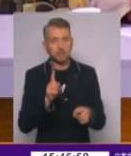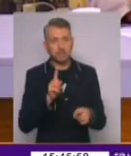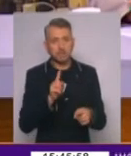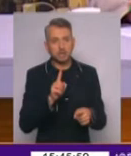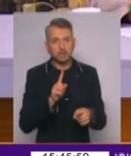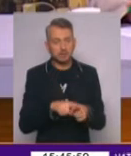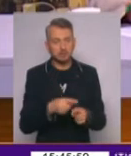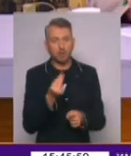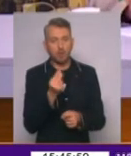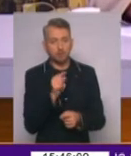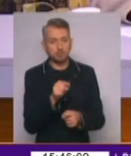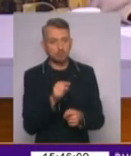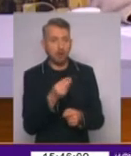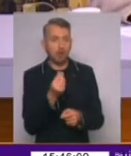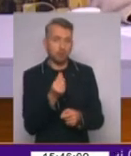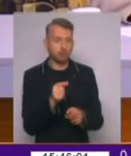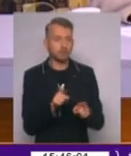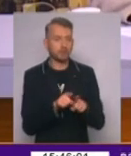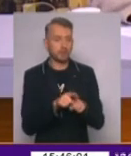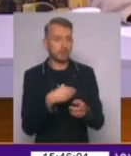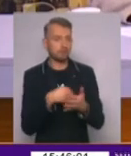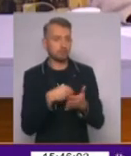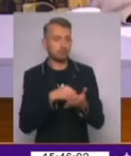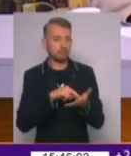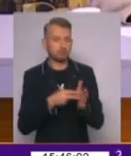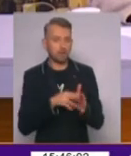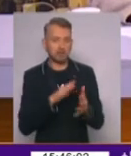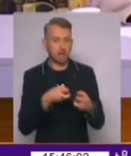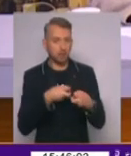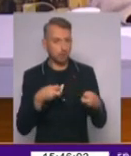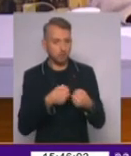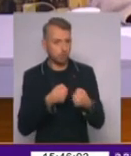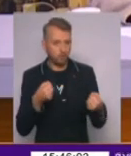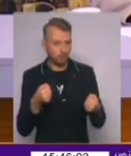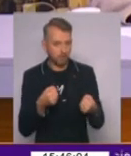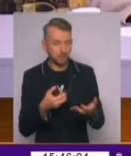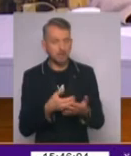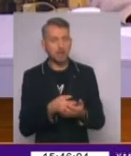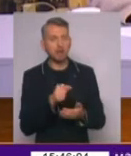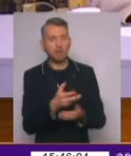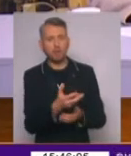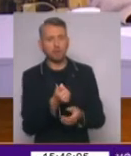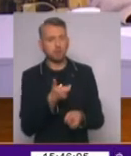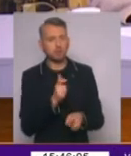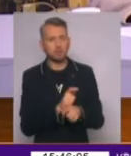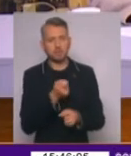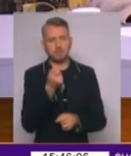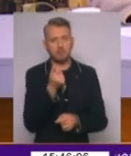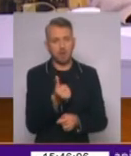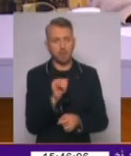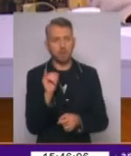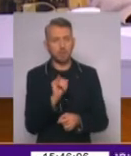а кошти вони все-таки, бюджет є негумовим, то отримують дуже небагато